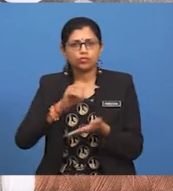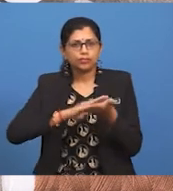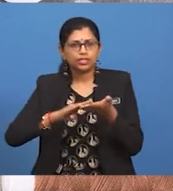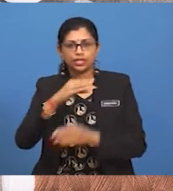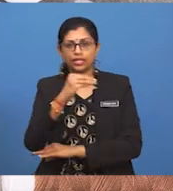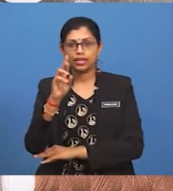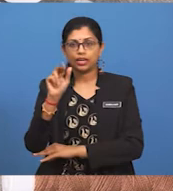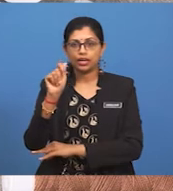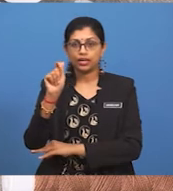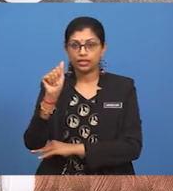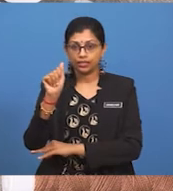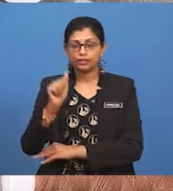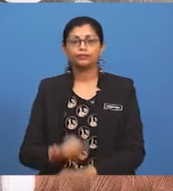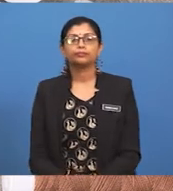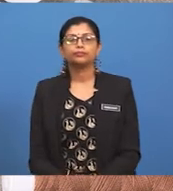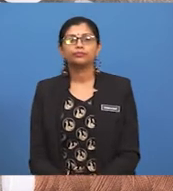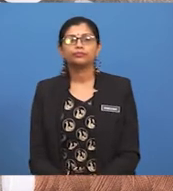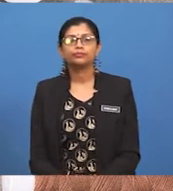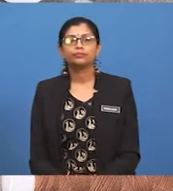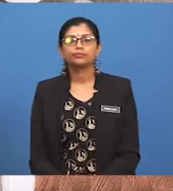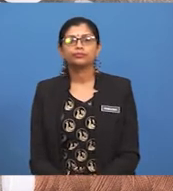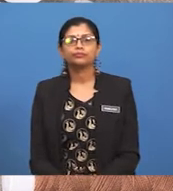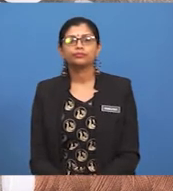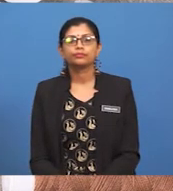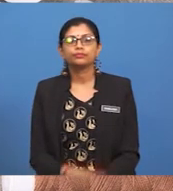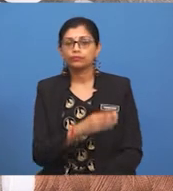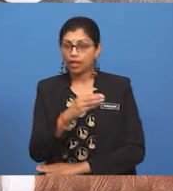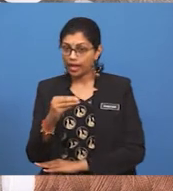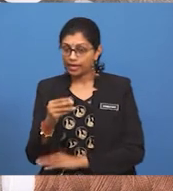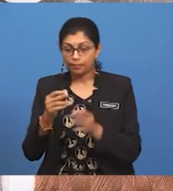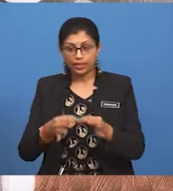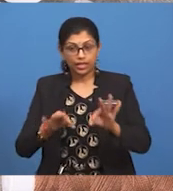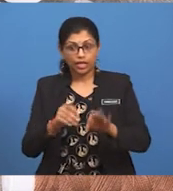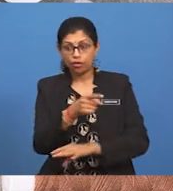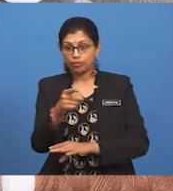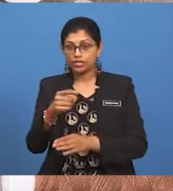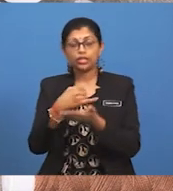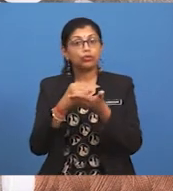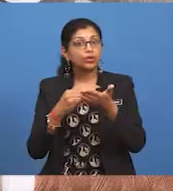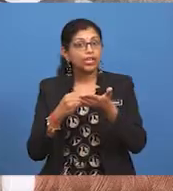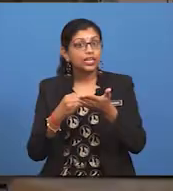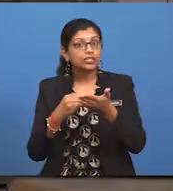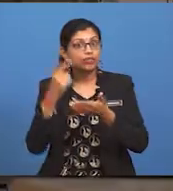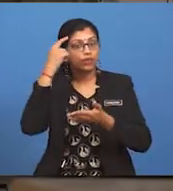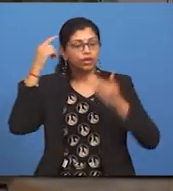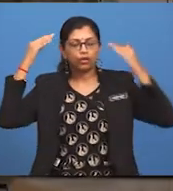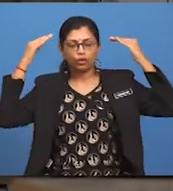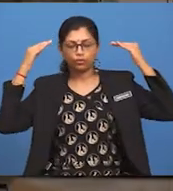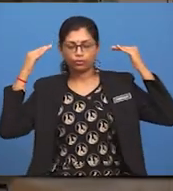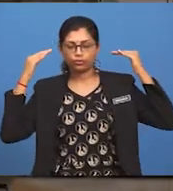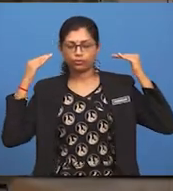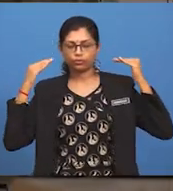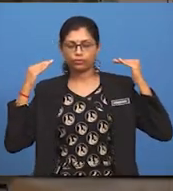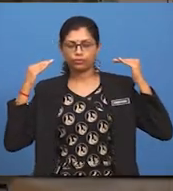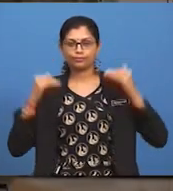rata. Seterusnya, pelajar perlu mendrap pola dengan keadaan yang tenang. Baiklah,